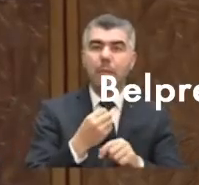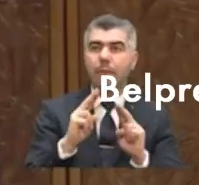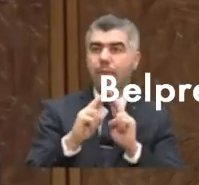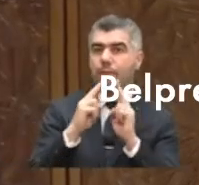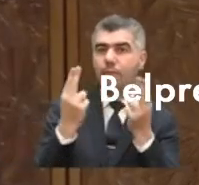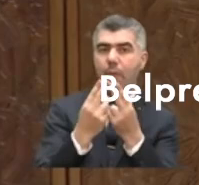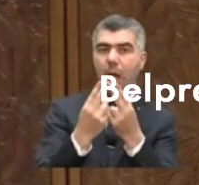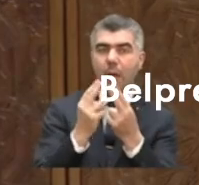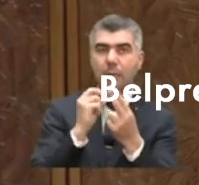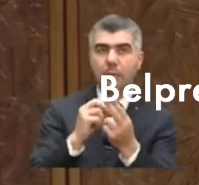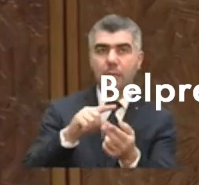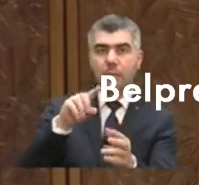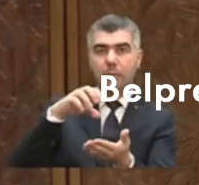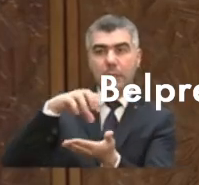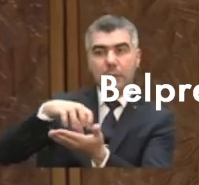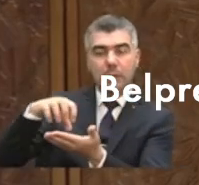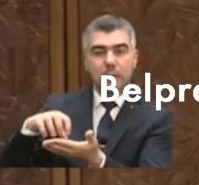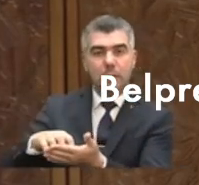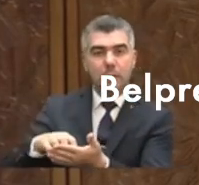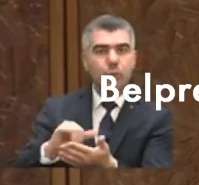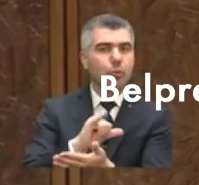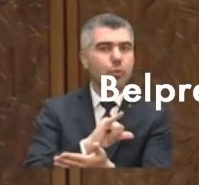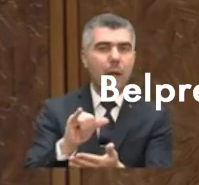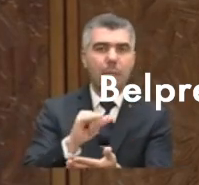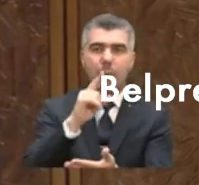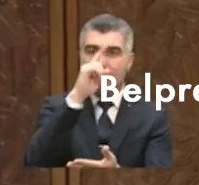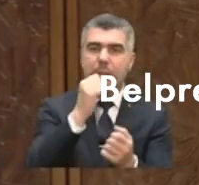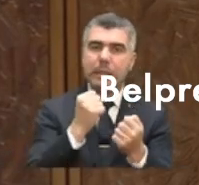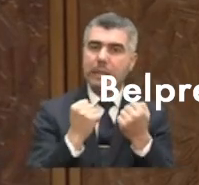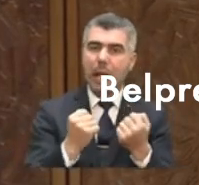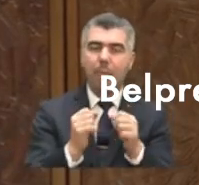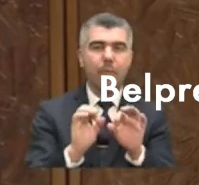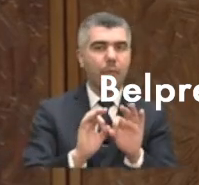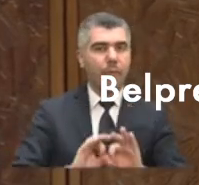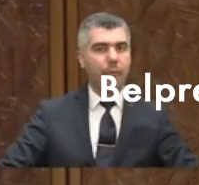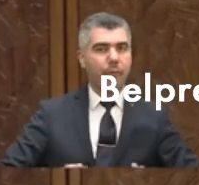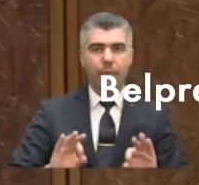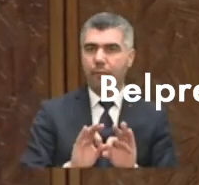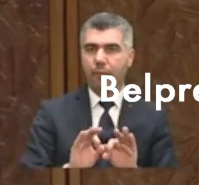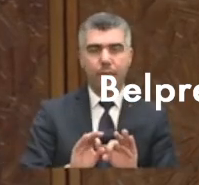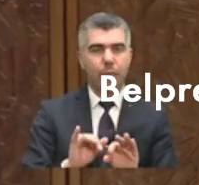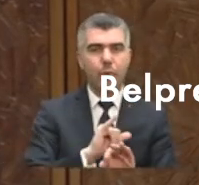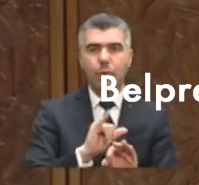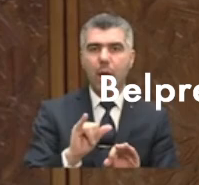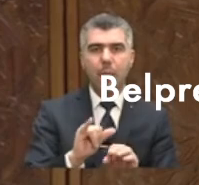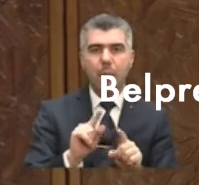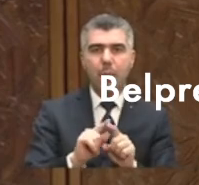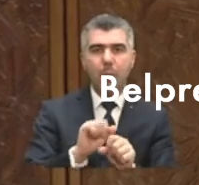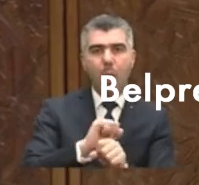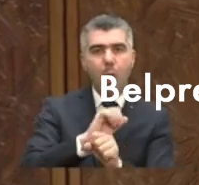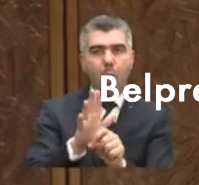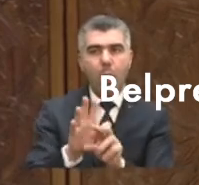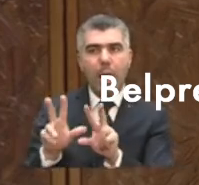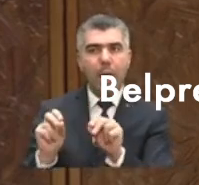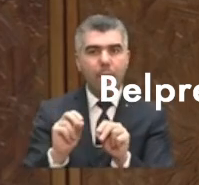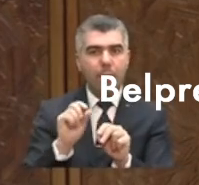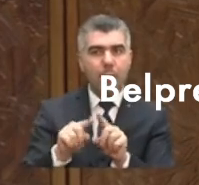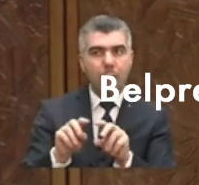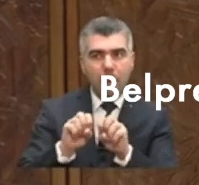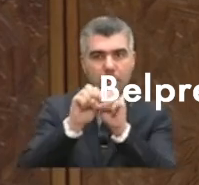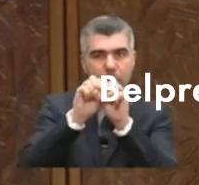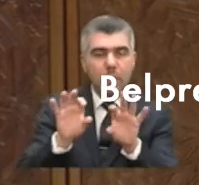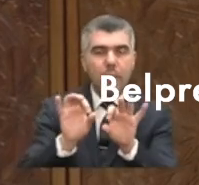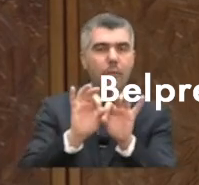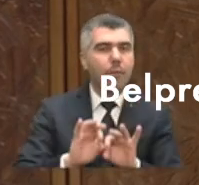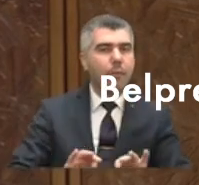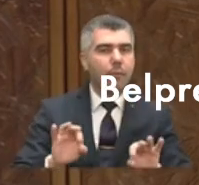ولكن لم يثبت حتى شي خطوره مختلفه، ولا النقل ديال العدوى والشد بسرعه نفس، حتى الاماته ما كاينش